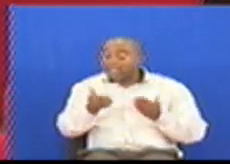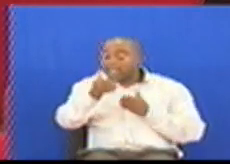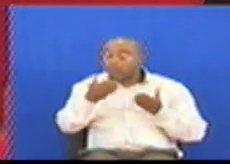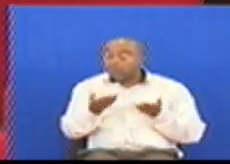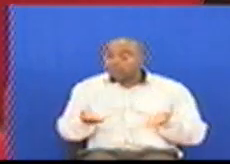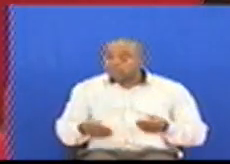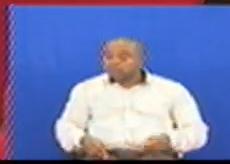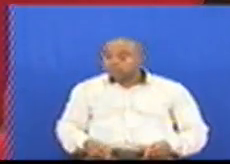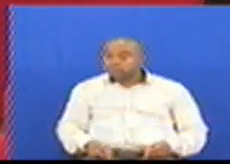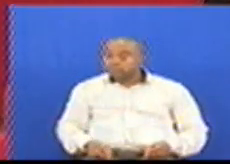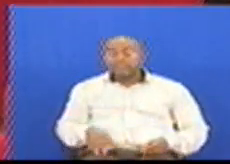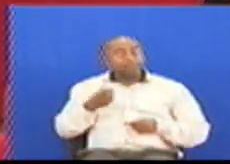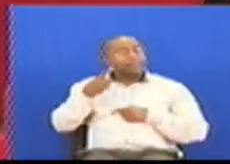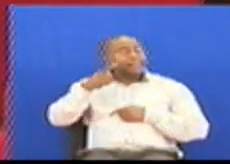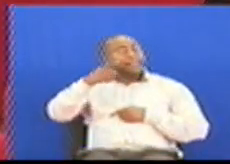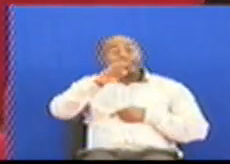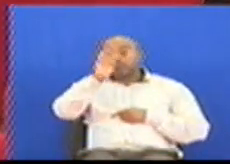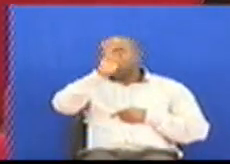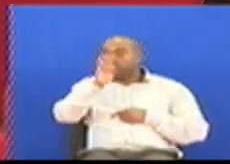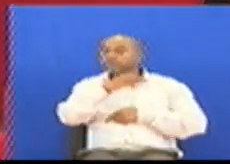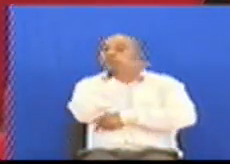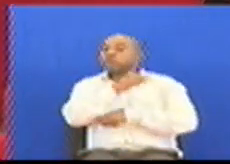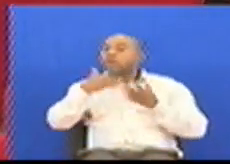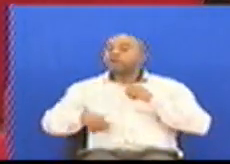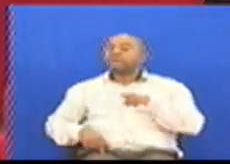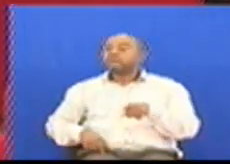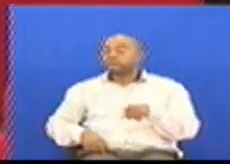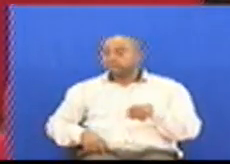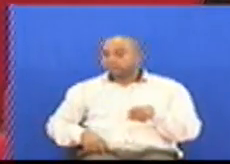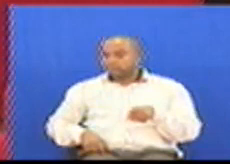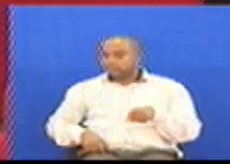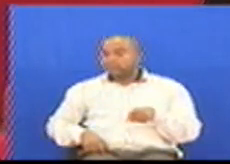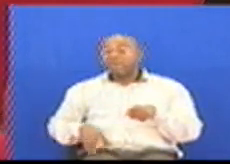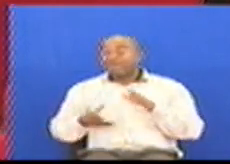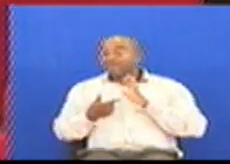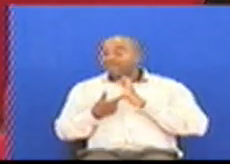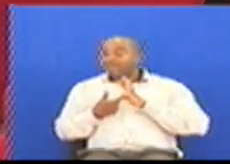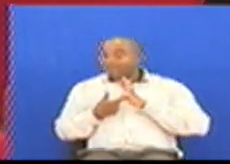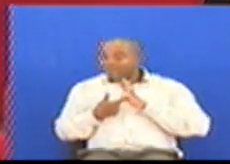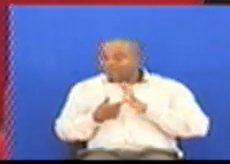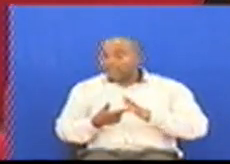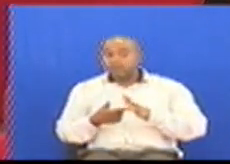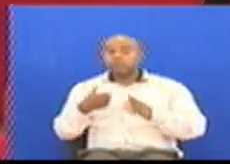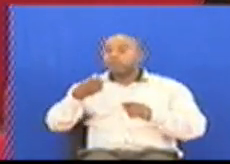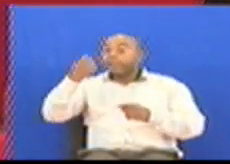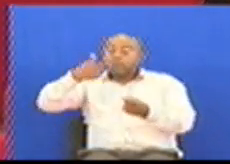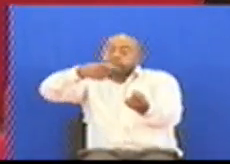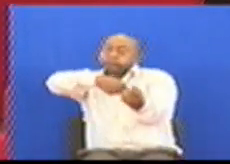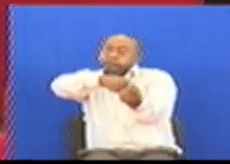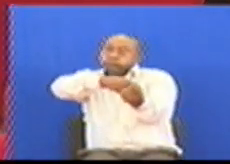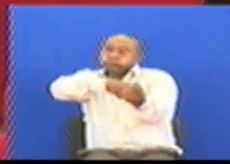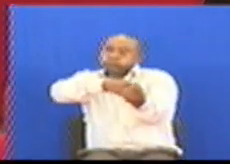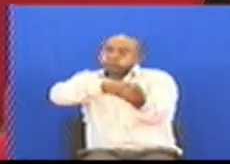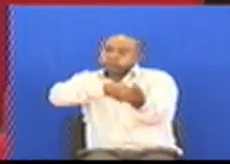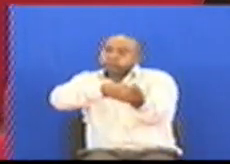wanasafiri umbali mrefu sana kwenda kutibiwa na kukosa huduma kwa mfano za uongezaji wa damu pale wanapokuwa